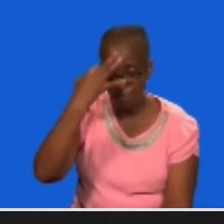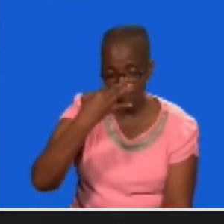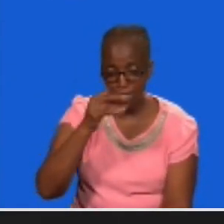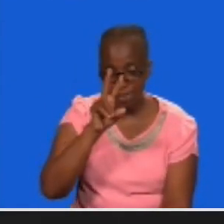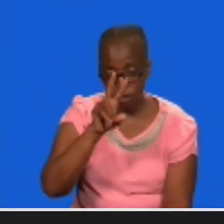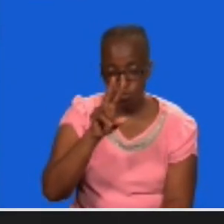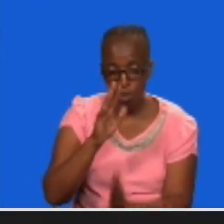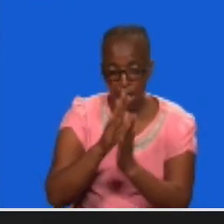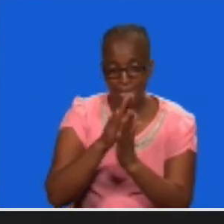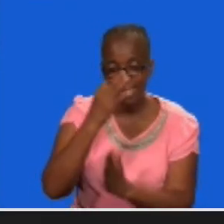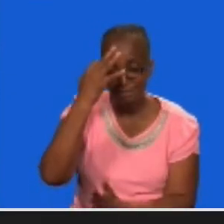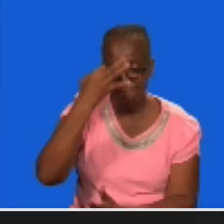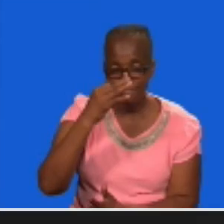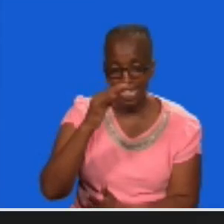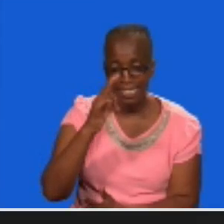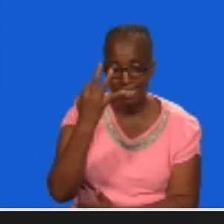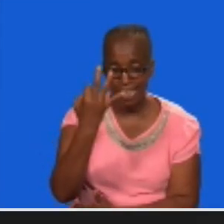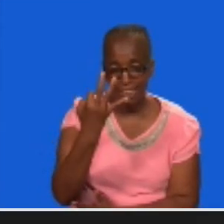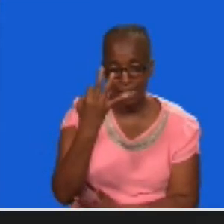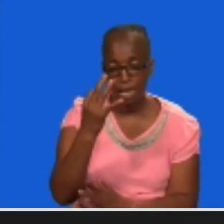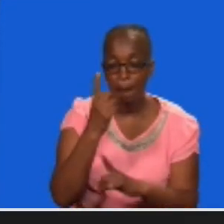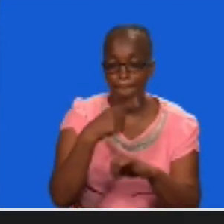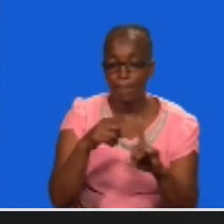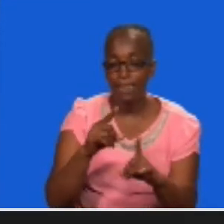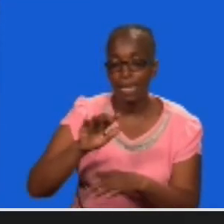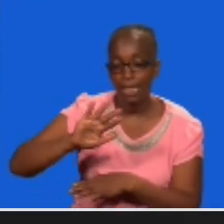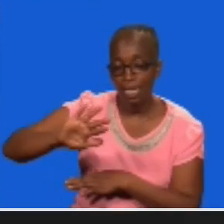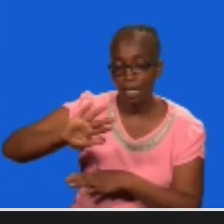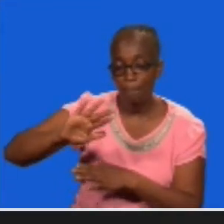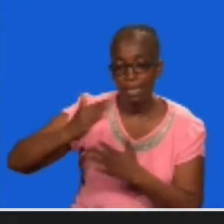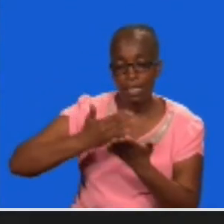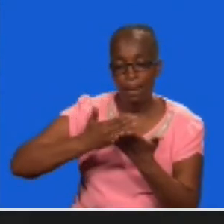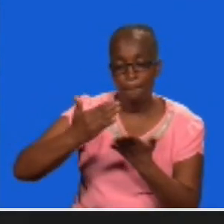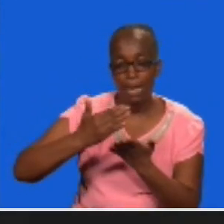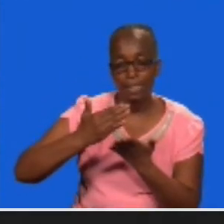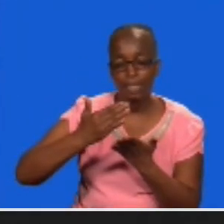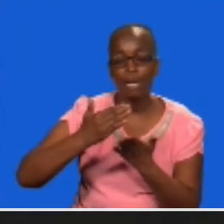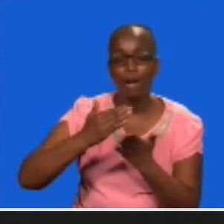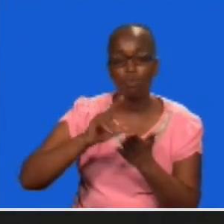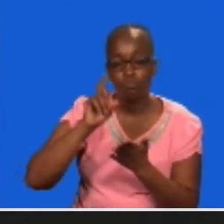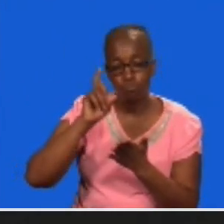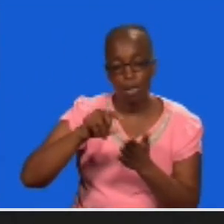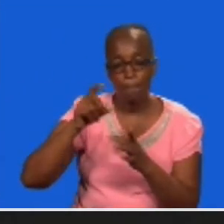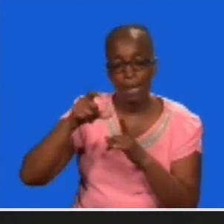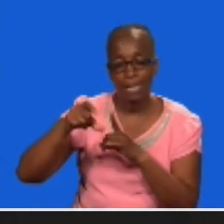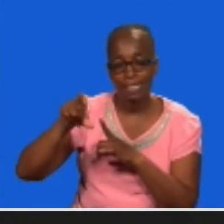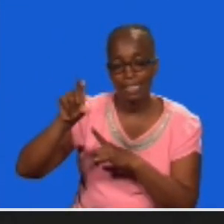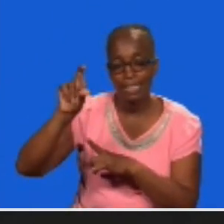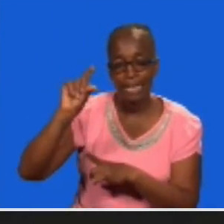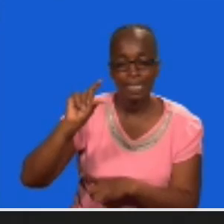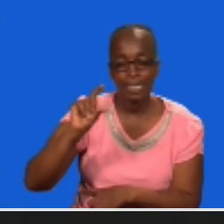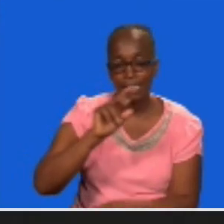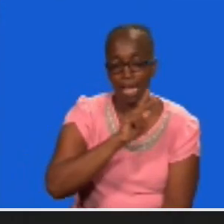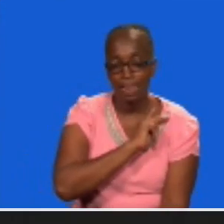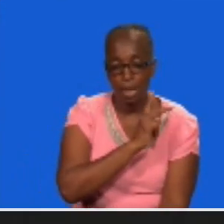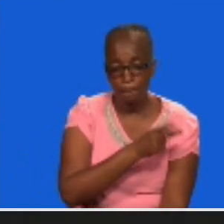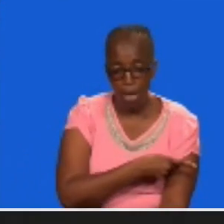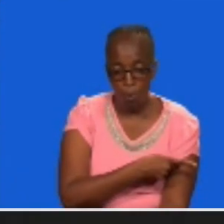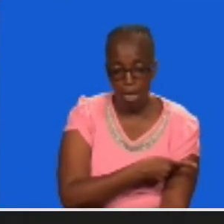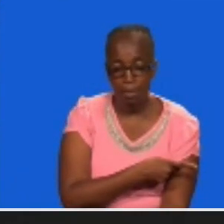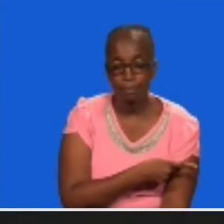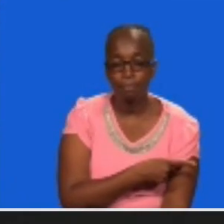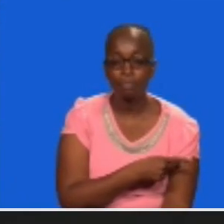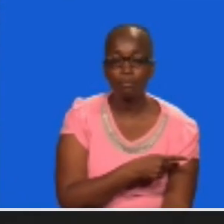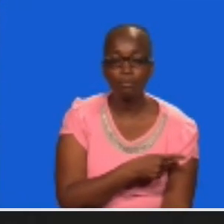require to have a phase 2 na phase 3. The remaining sections from phase 1 on phase 2 tunafaa tuongeze